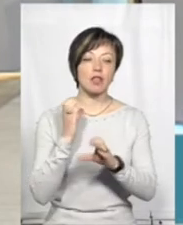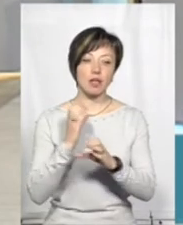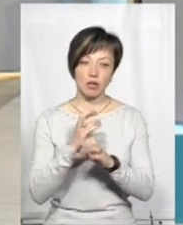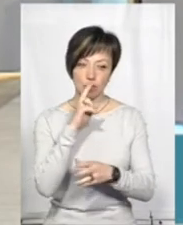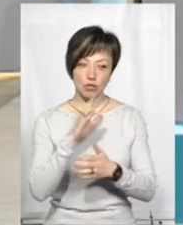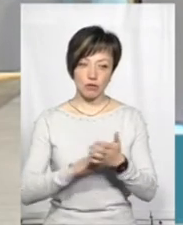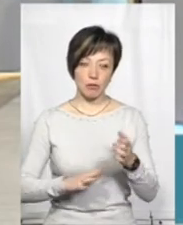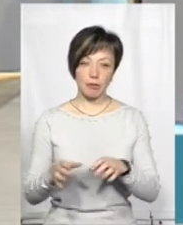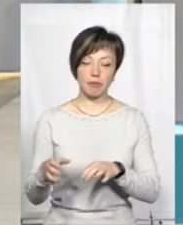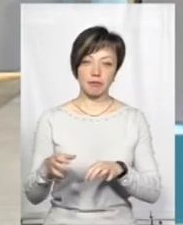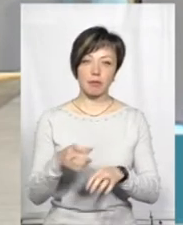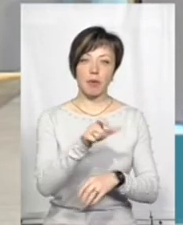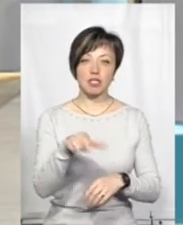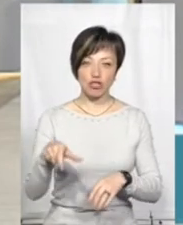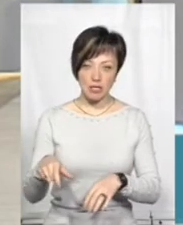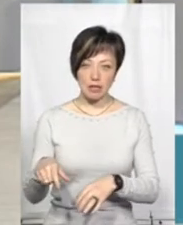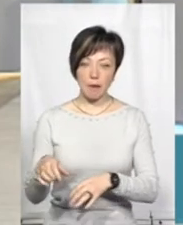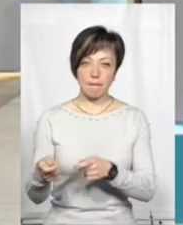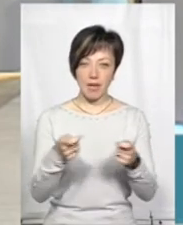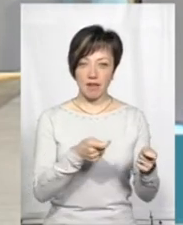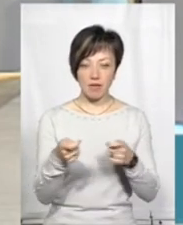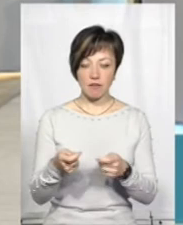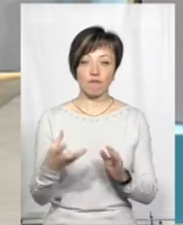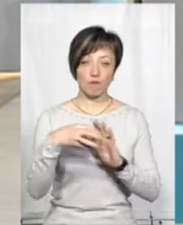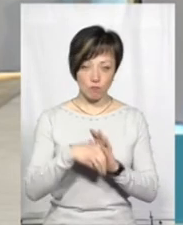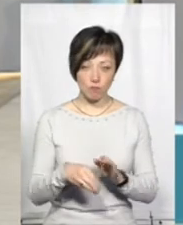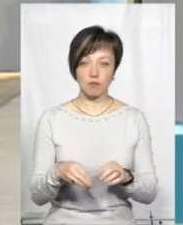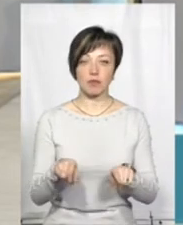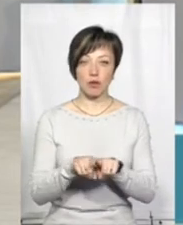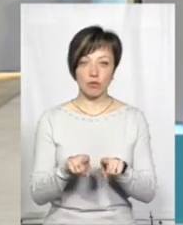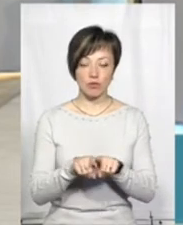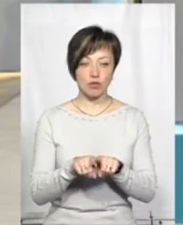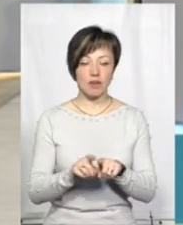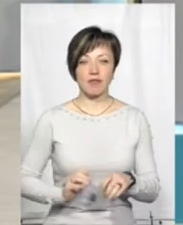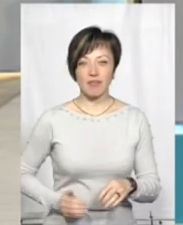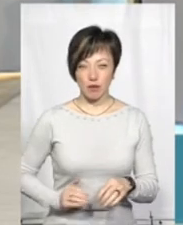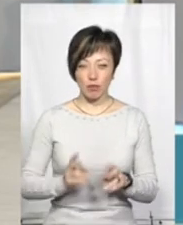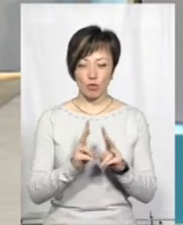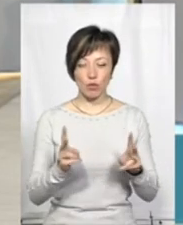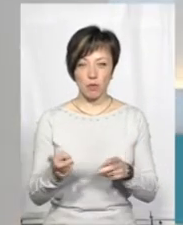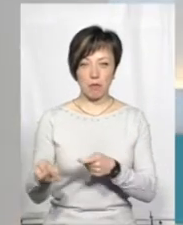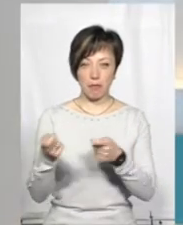вантажні перевезення, пасажирські перевезення, в тому числі залучати перевізників, які